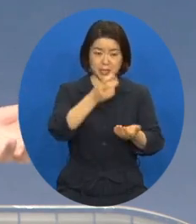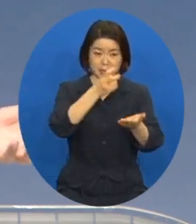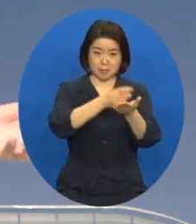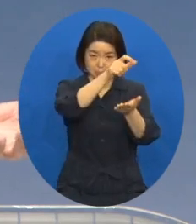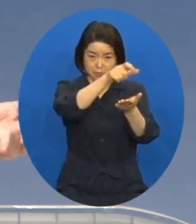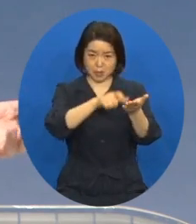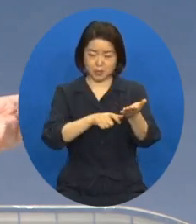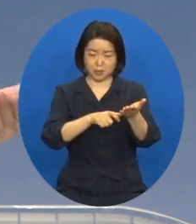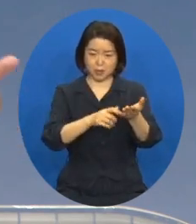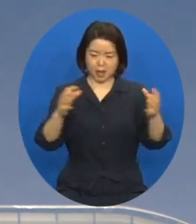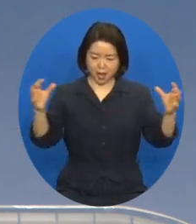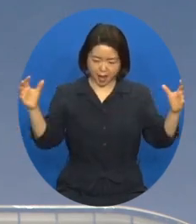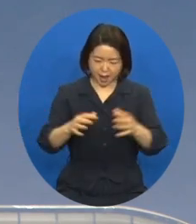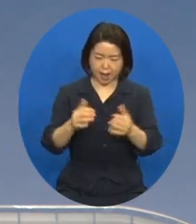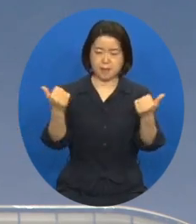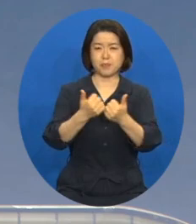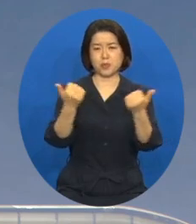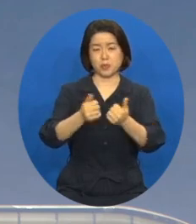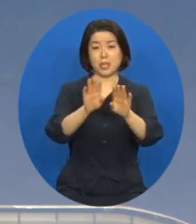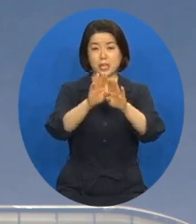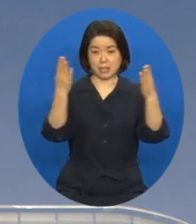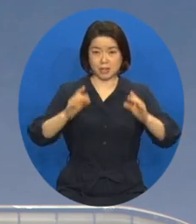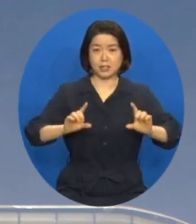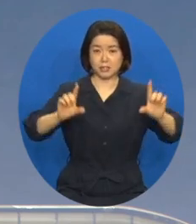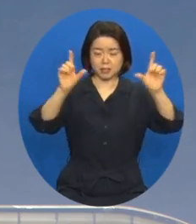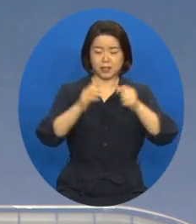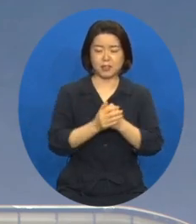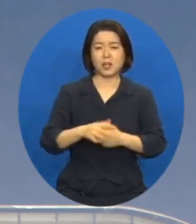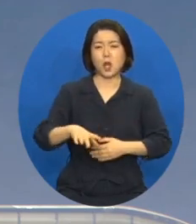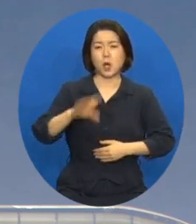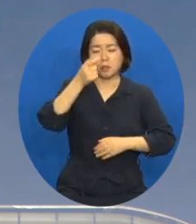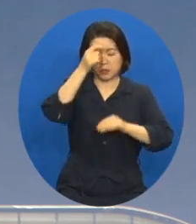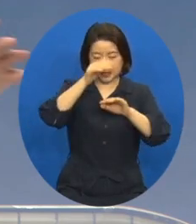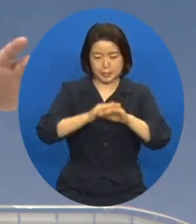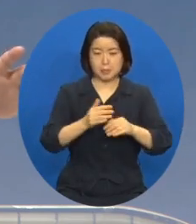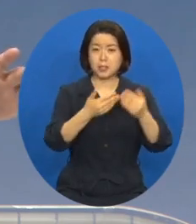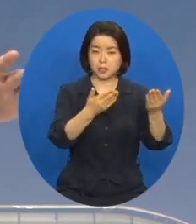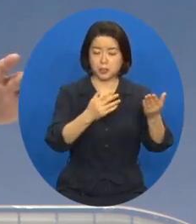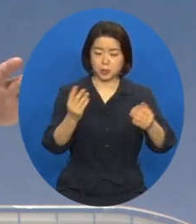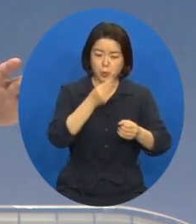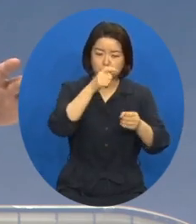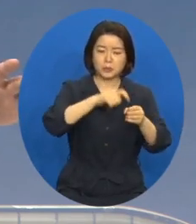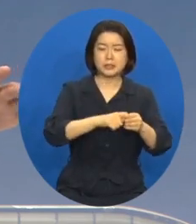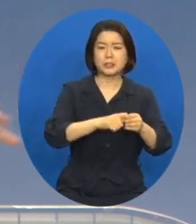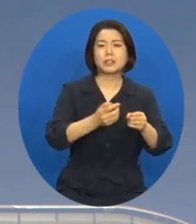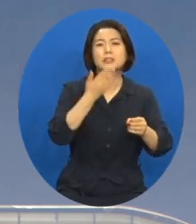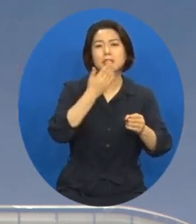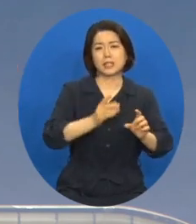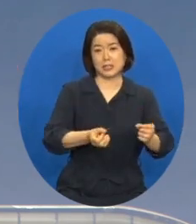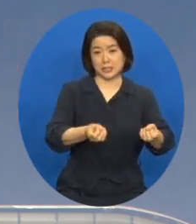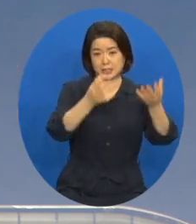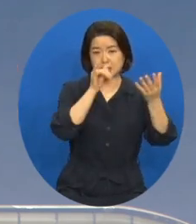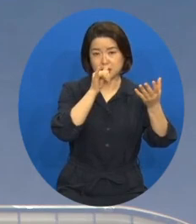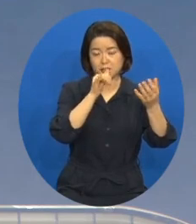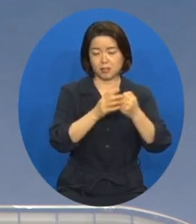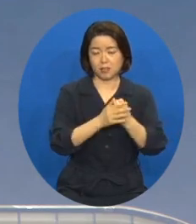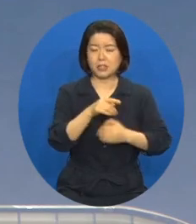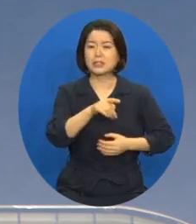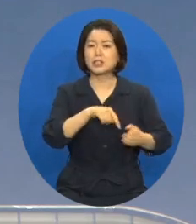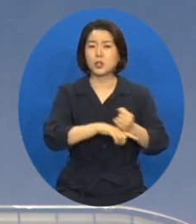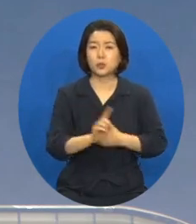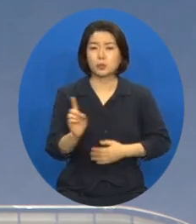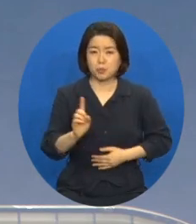날, 총회 때마다 먼저 예배드리고 성찬식을 합니다. 그 성찬식을 하는